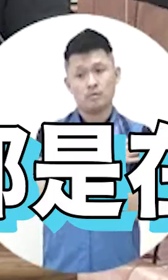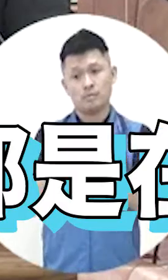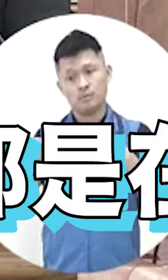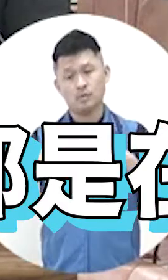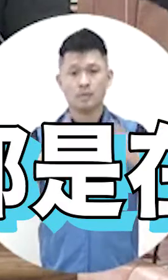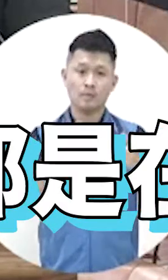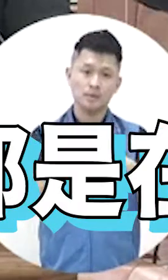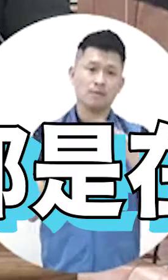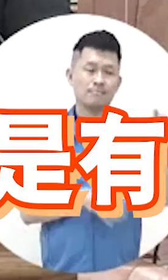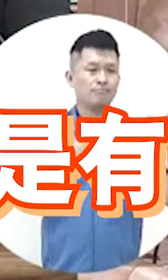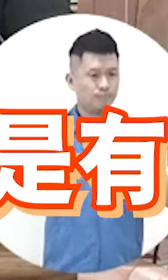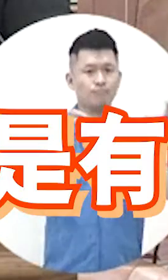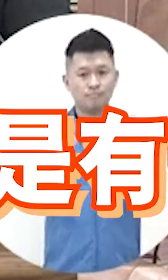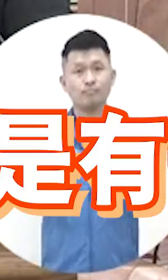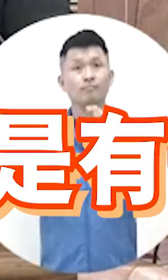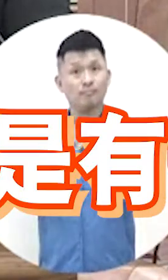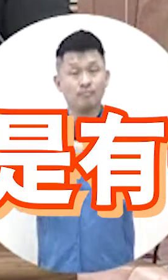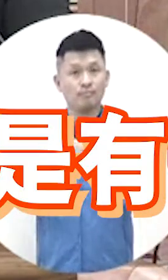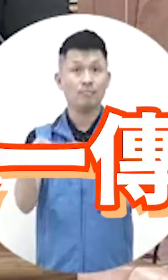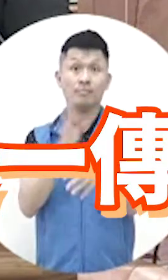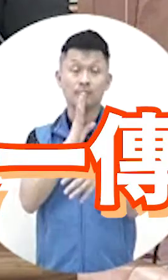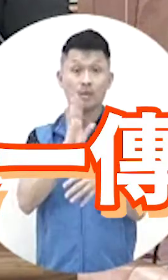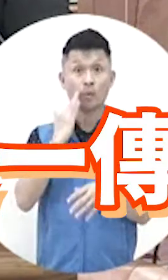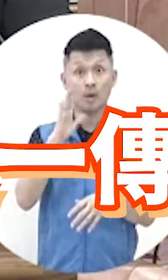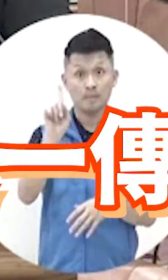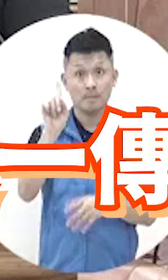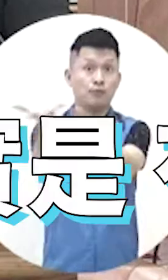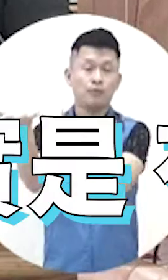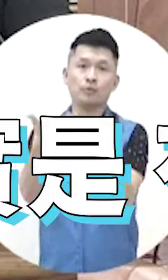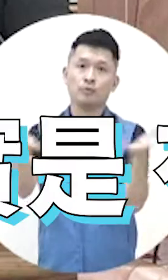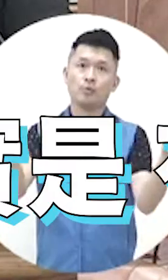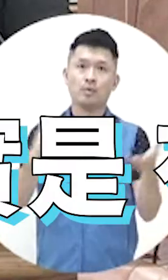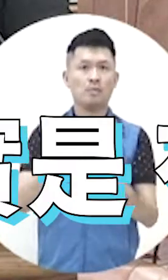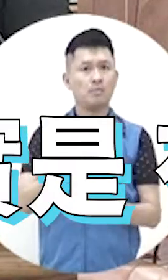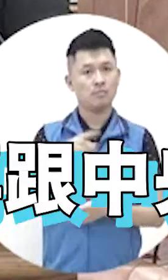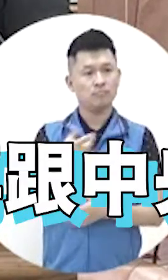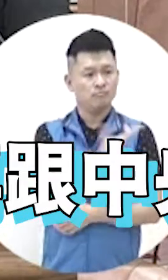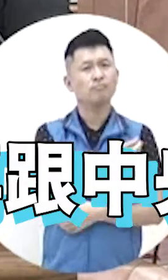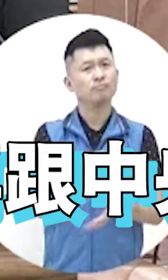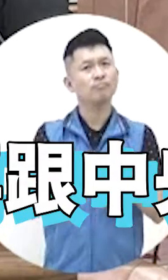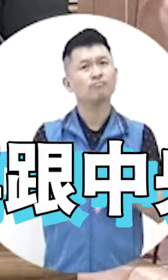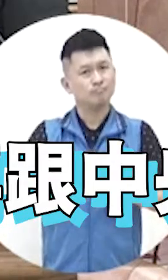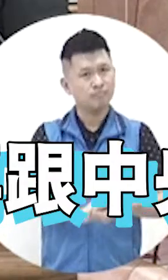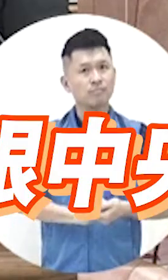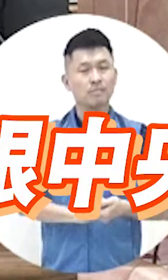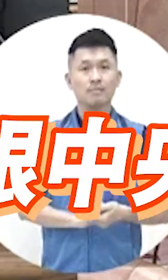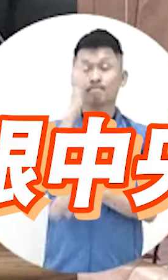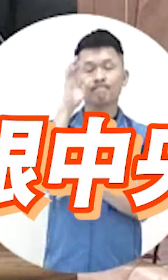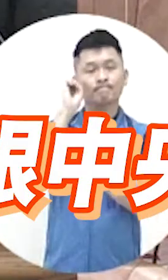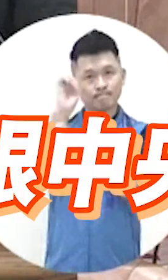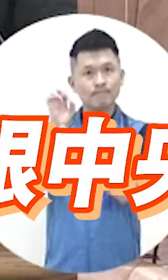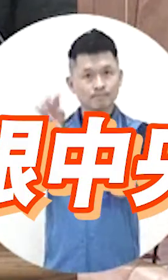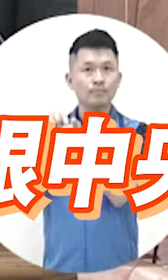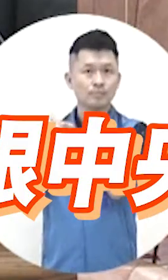国小，他们都是在群聚，而且只要是有一个确诊，就是一传多了。这是其实是有必要的。 谢谢。 可以再跟中央再争取。 好，我